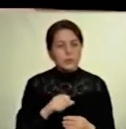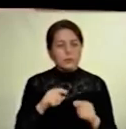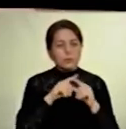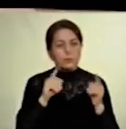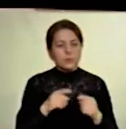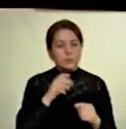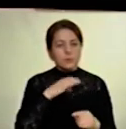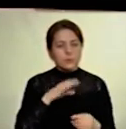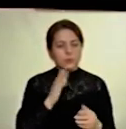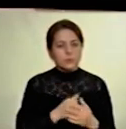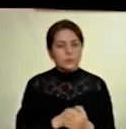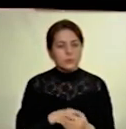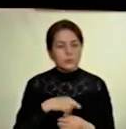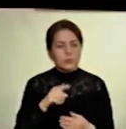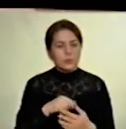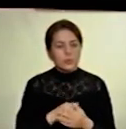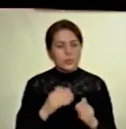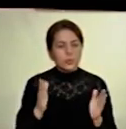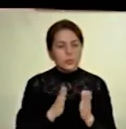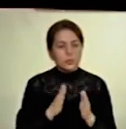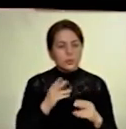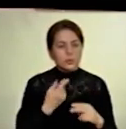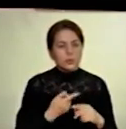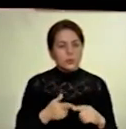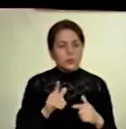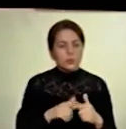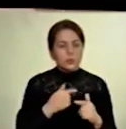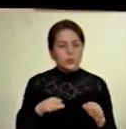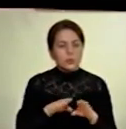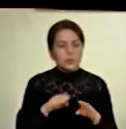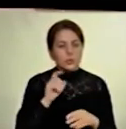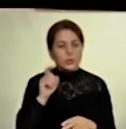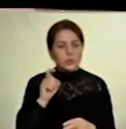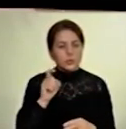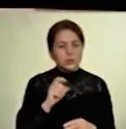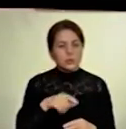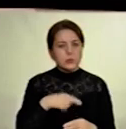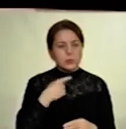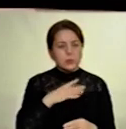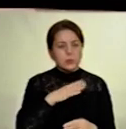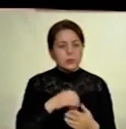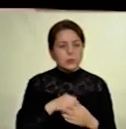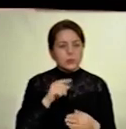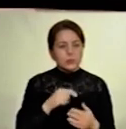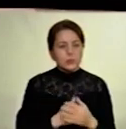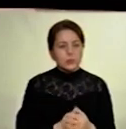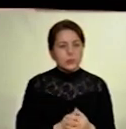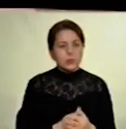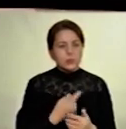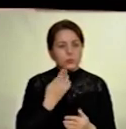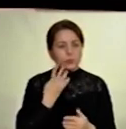formulasidan foydalanar edik. U kichik yoki teng h'dan deb berilgan. Bunda demak